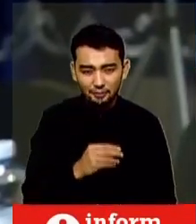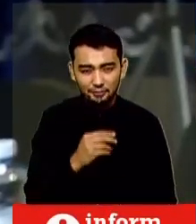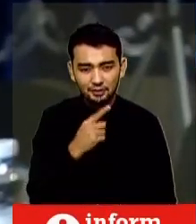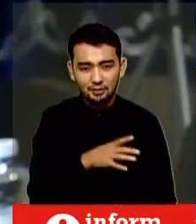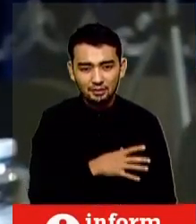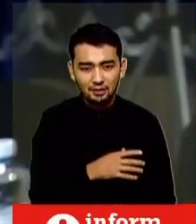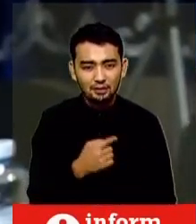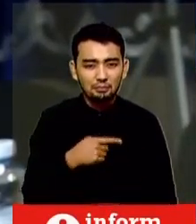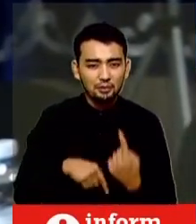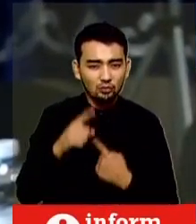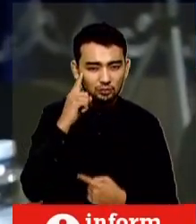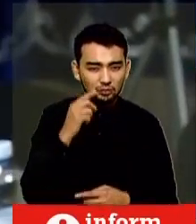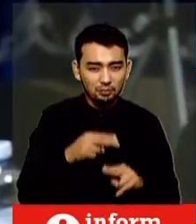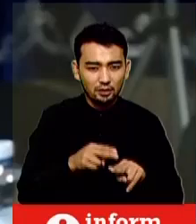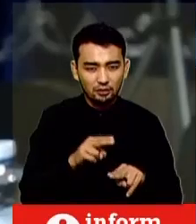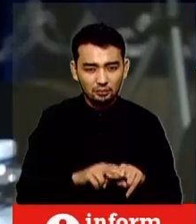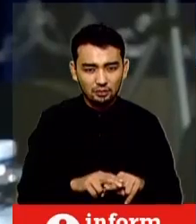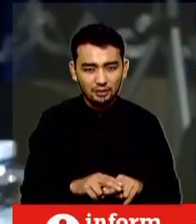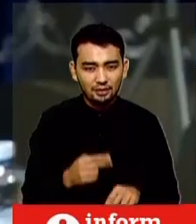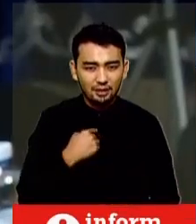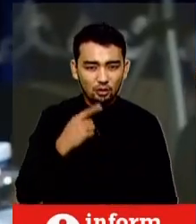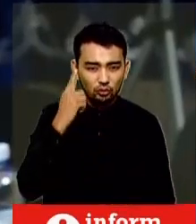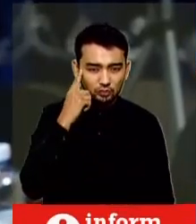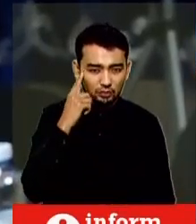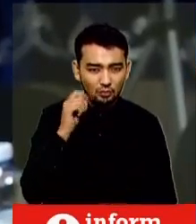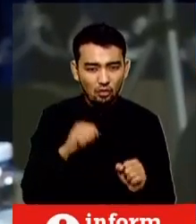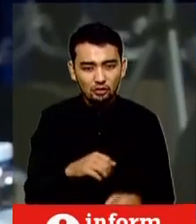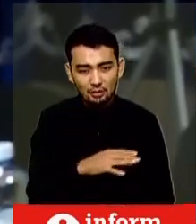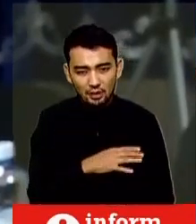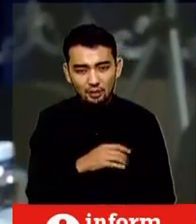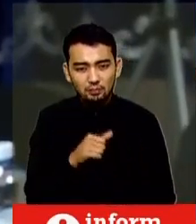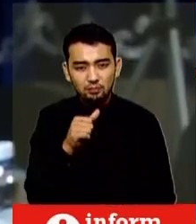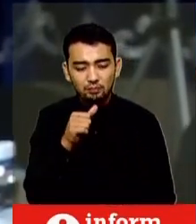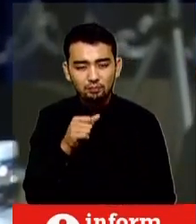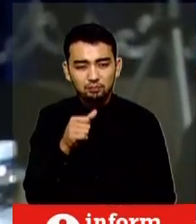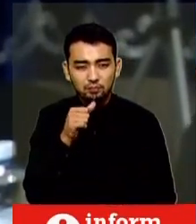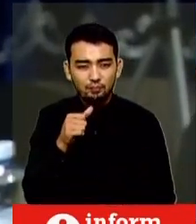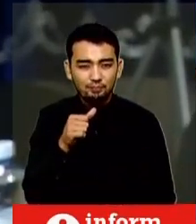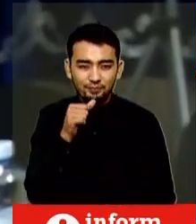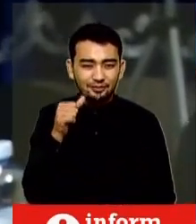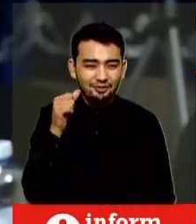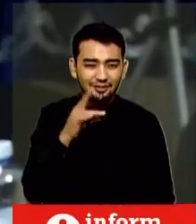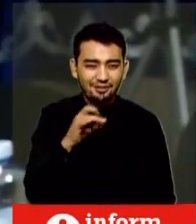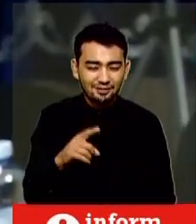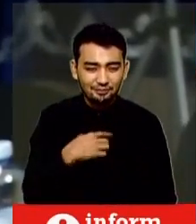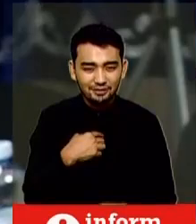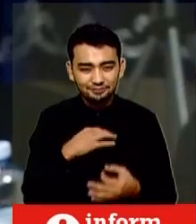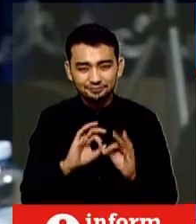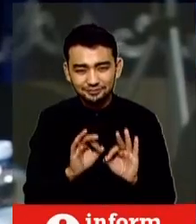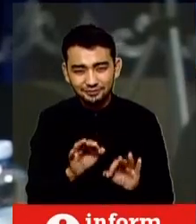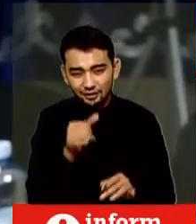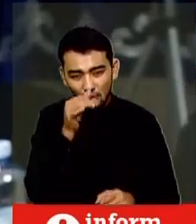мы считаем. И поэтому, я считаю, может быть, мы в прошлый раз не все смогли донести, может быть, не все